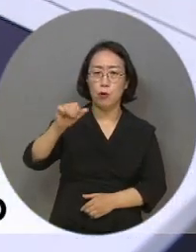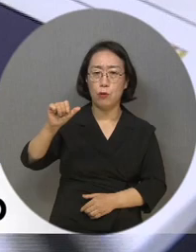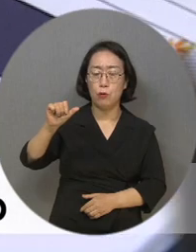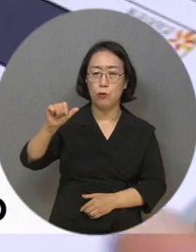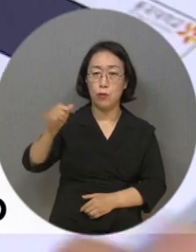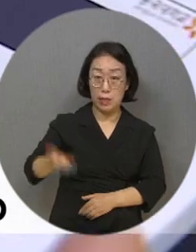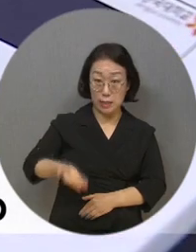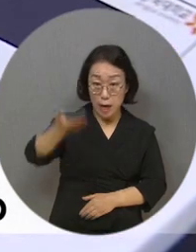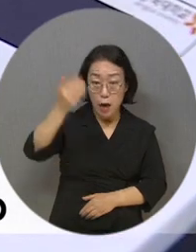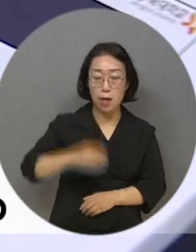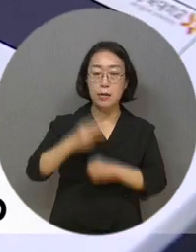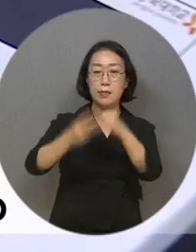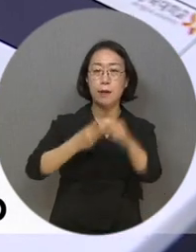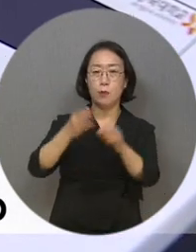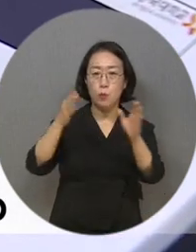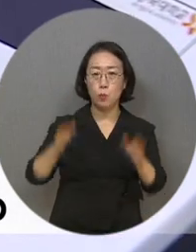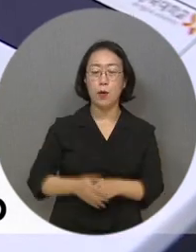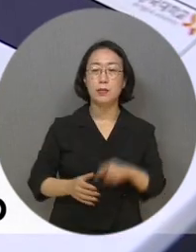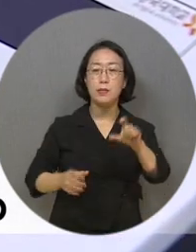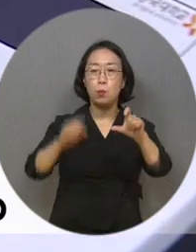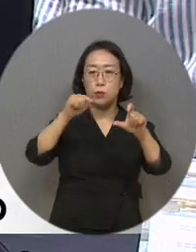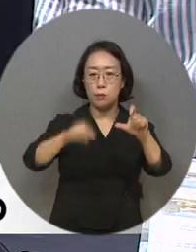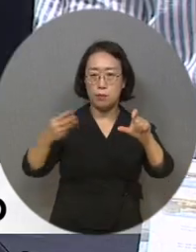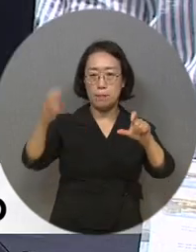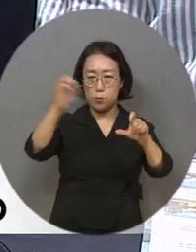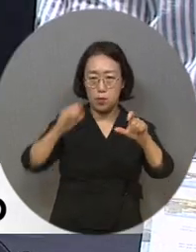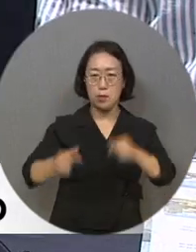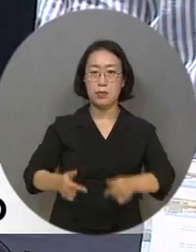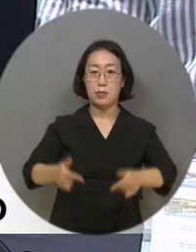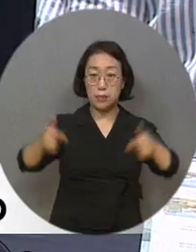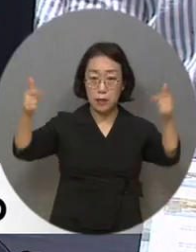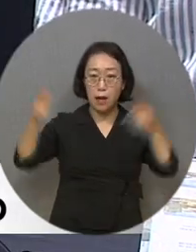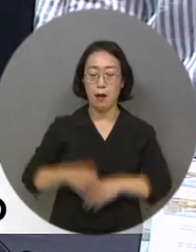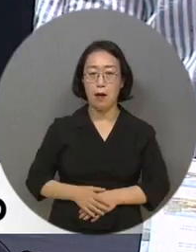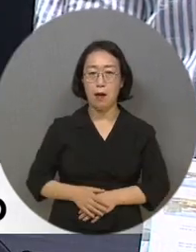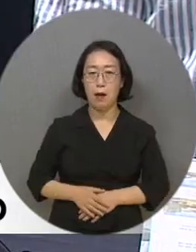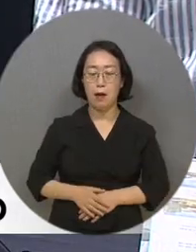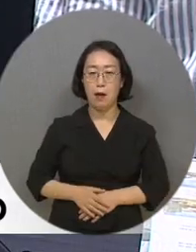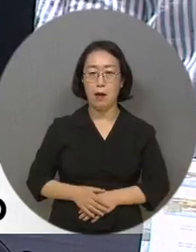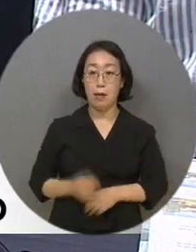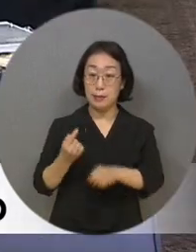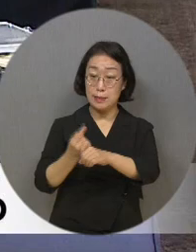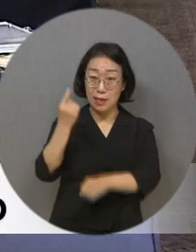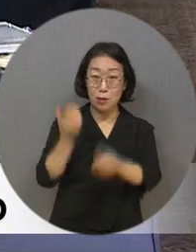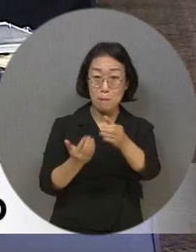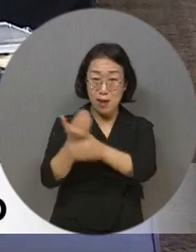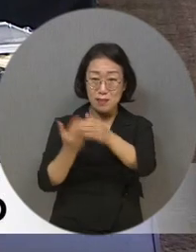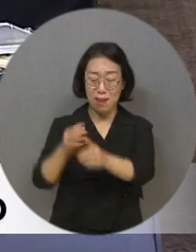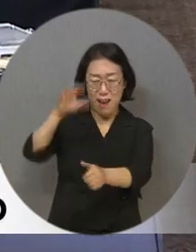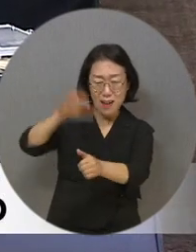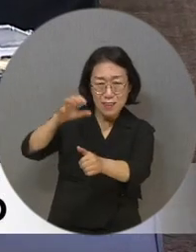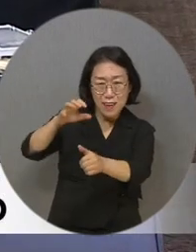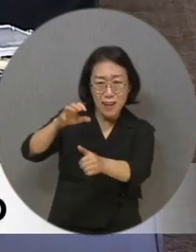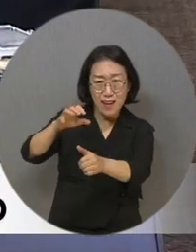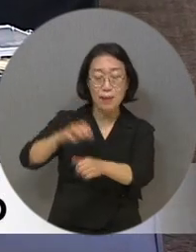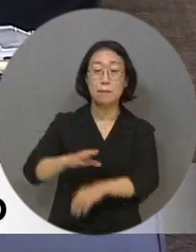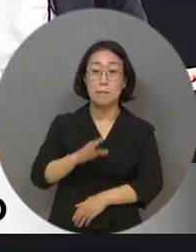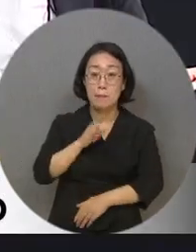19,552건으로 최근 3년간 약 15.3% 증가했습니다. 지난해 발생한 노인학대 판정